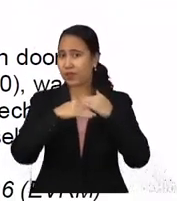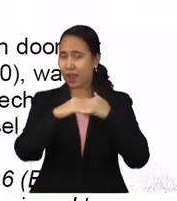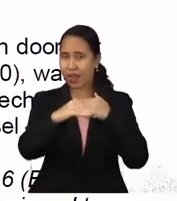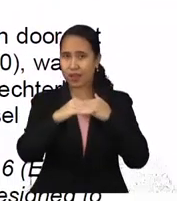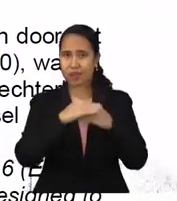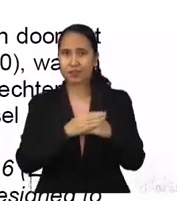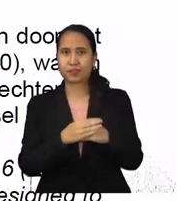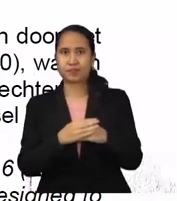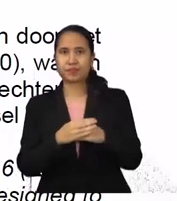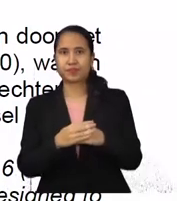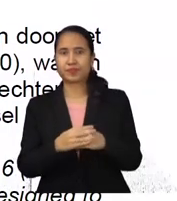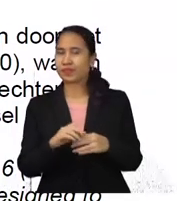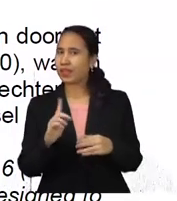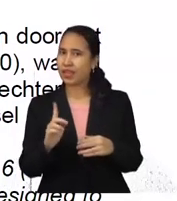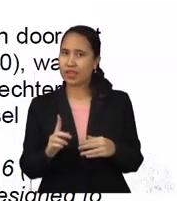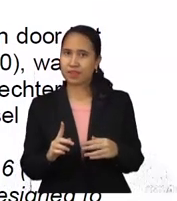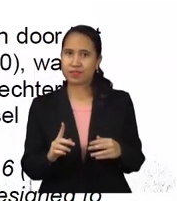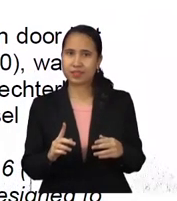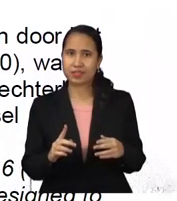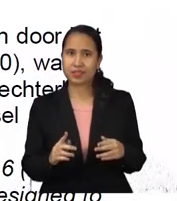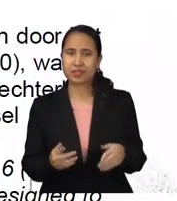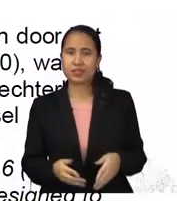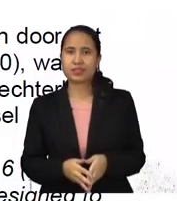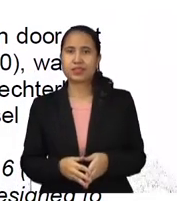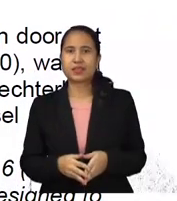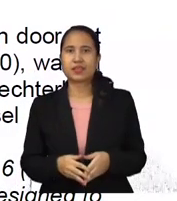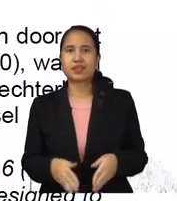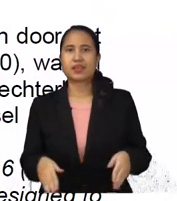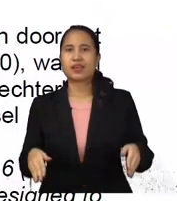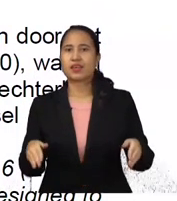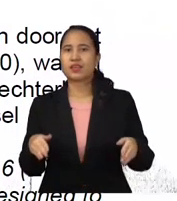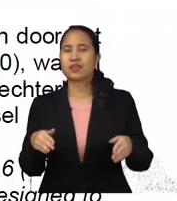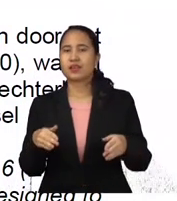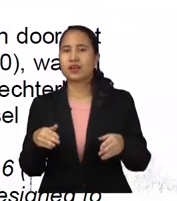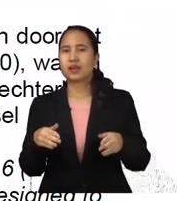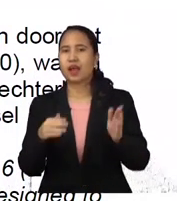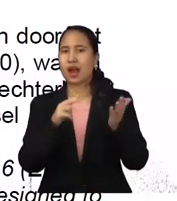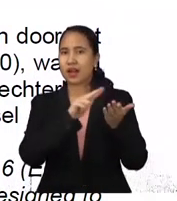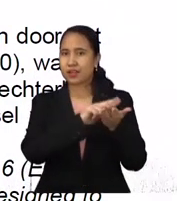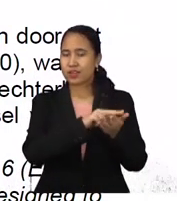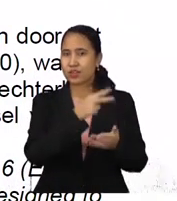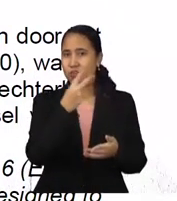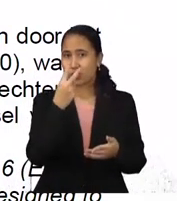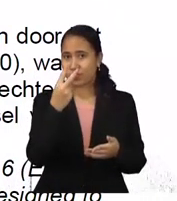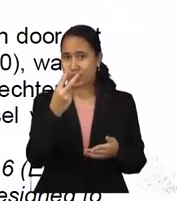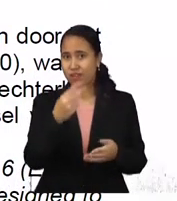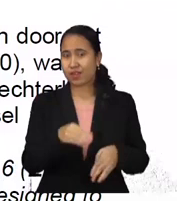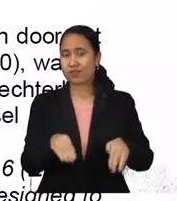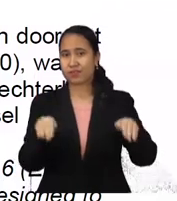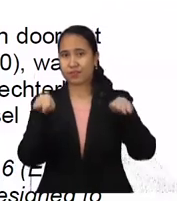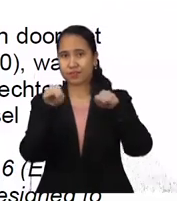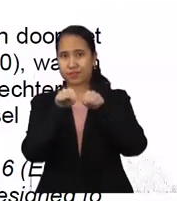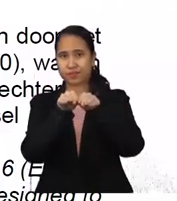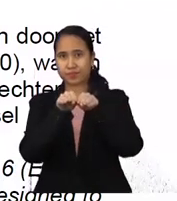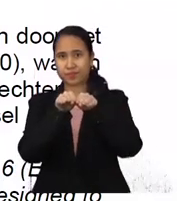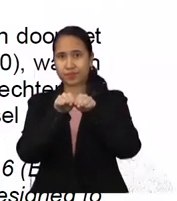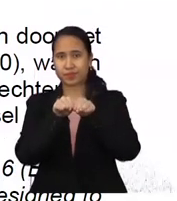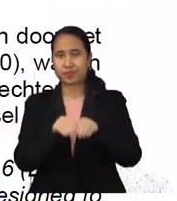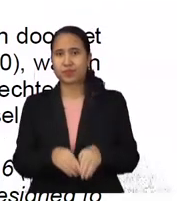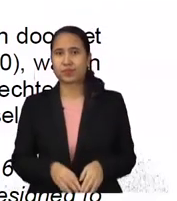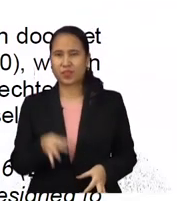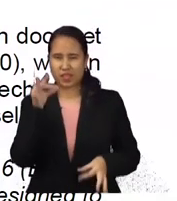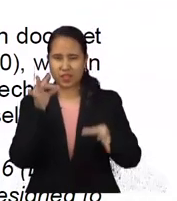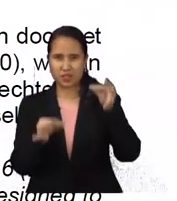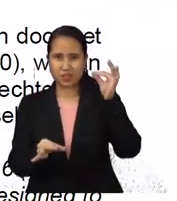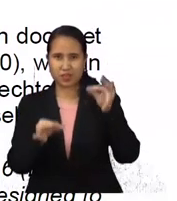adapt international legislation that is embodied in Article 2 of the Convention. Het Hof is van oordeel dat in de